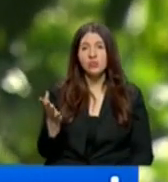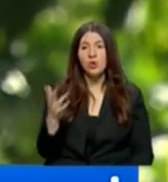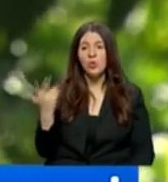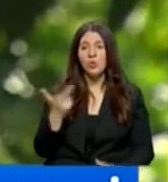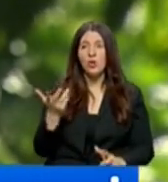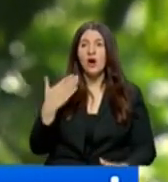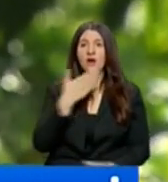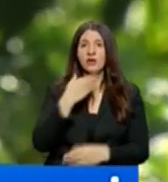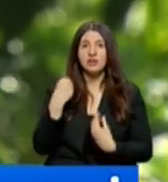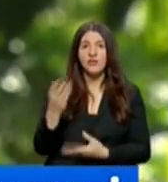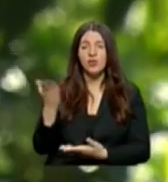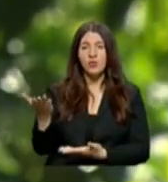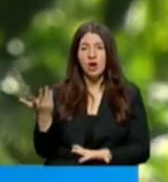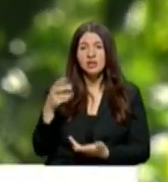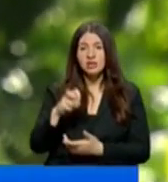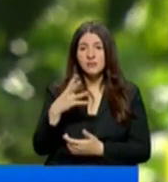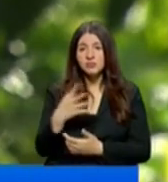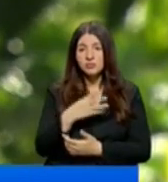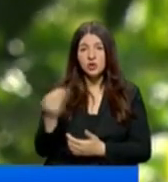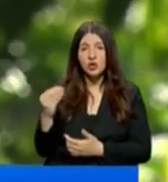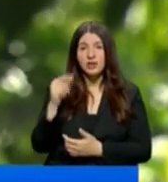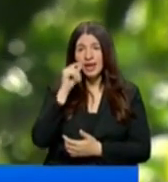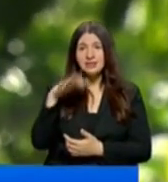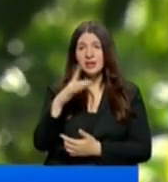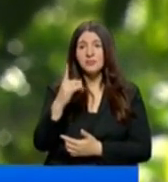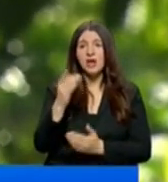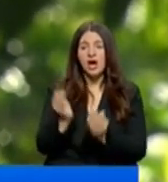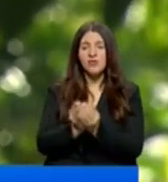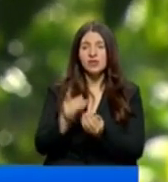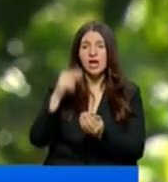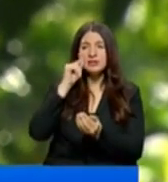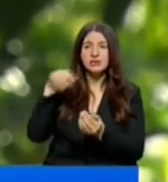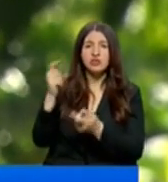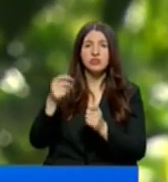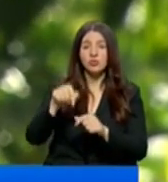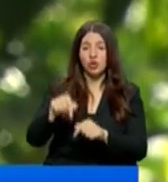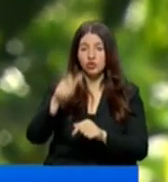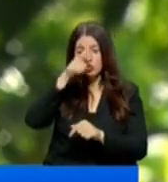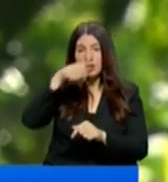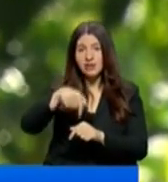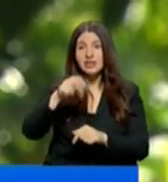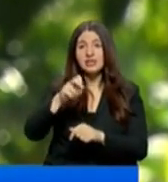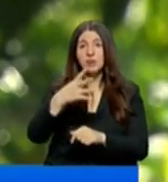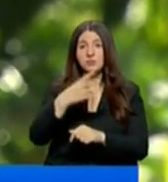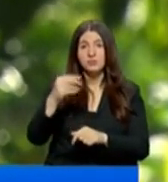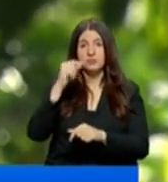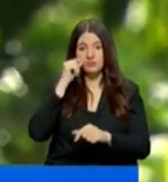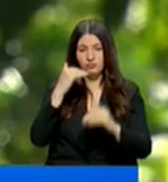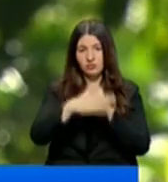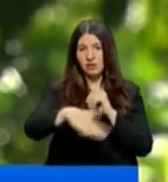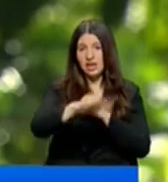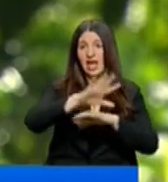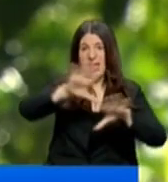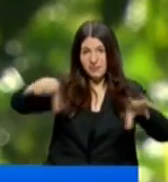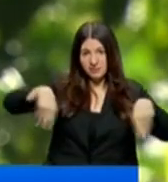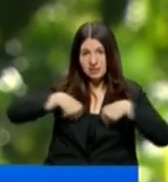Olağanüstü avantajlar. 85 milyon insan bir avuç insana çalışıyor. Şu anda Türkiye'de 85 milyon insan